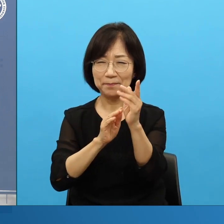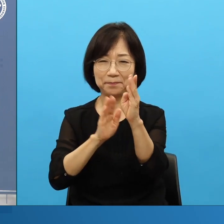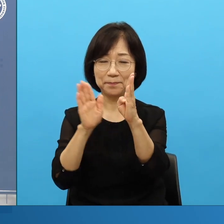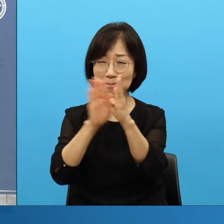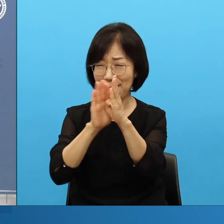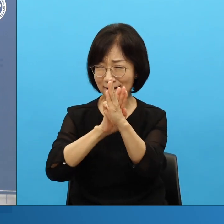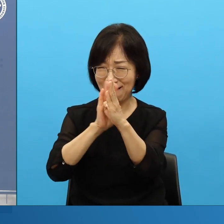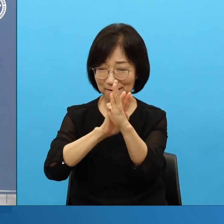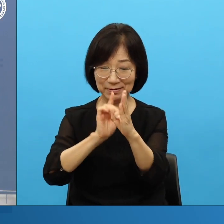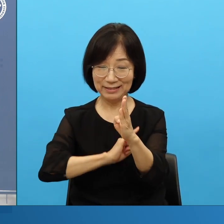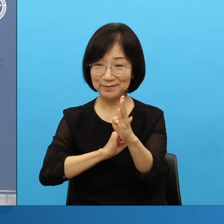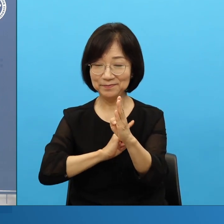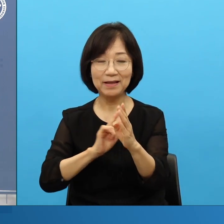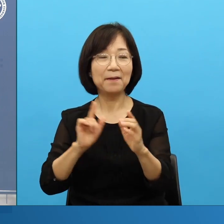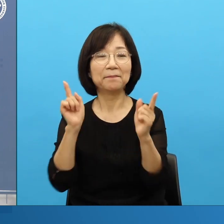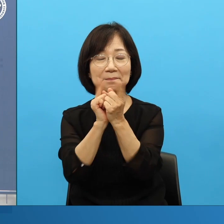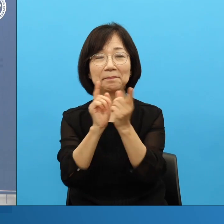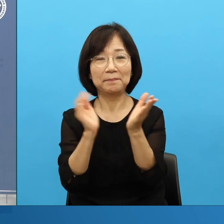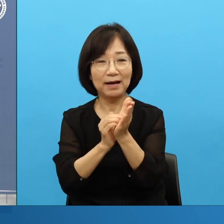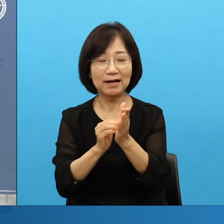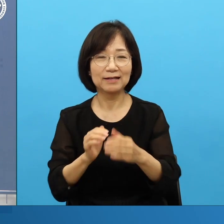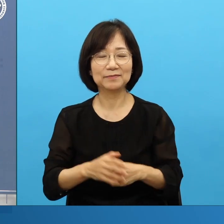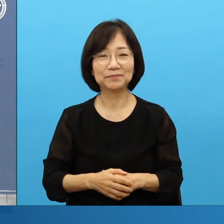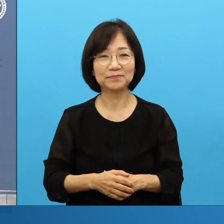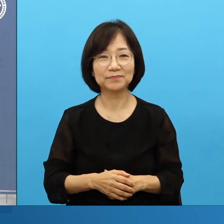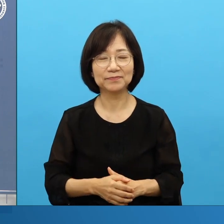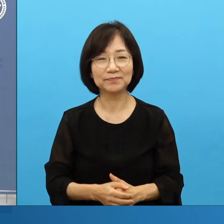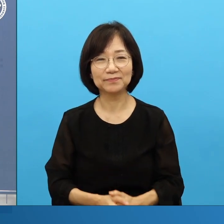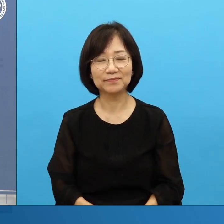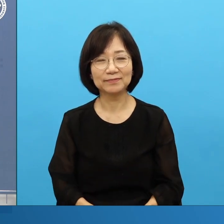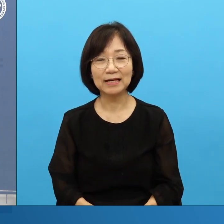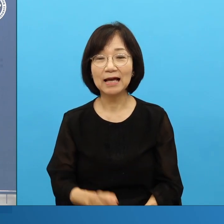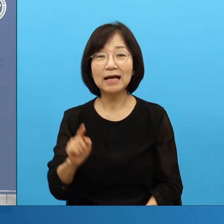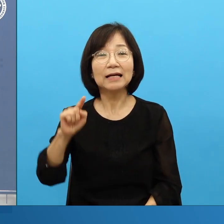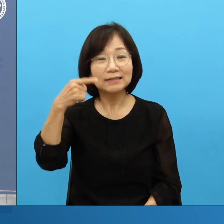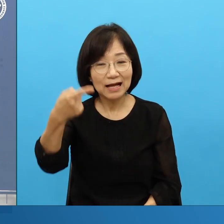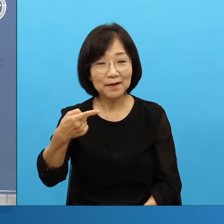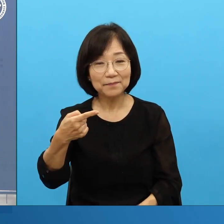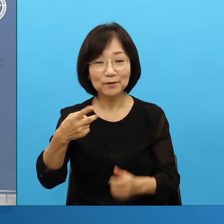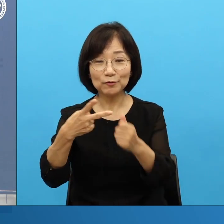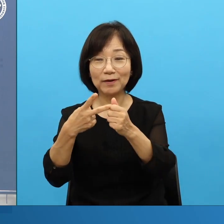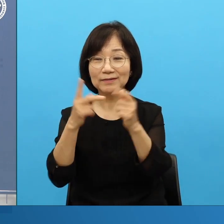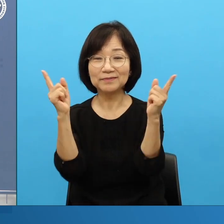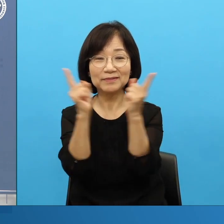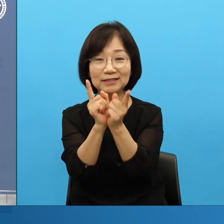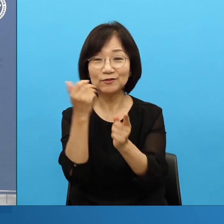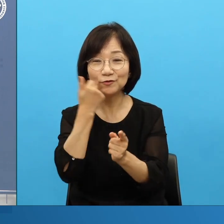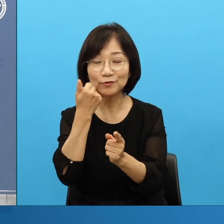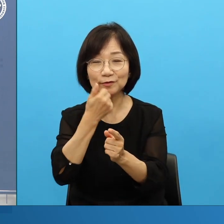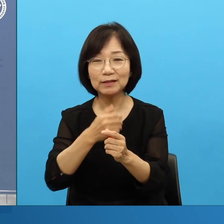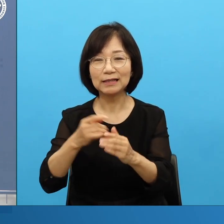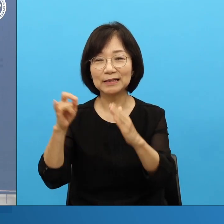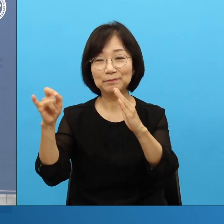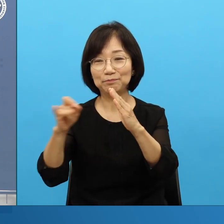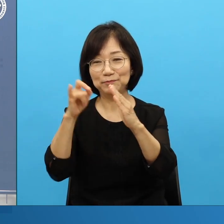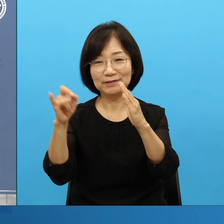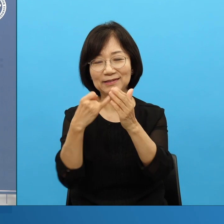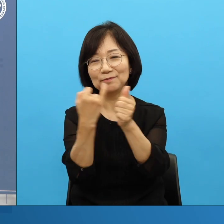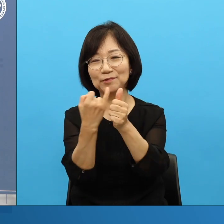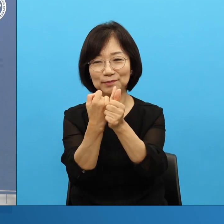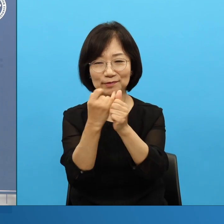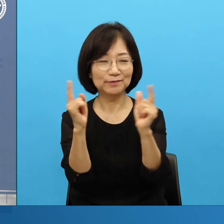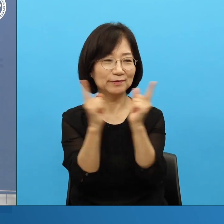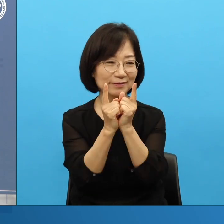realizes the message. 예수님하고 다니는 거 다 알잖아요. 그 다음에 누구를 만났냐? 브리스가 부부를 만나고. He knew the journey that took place with Jesus, and then who did he